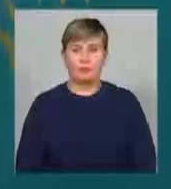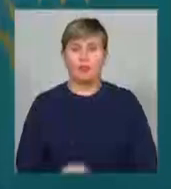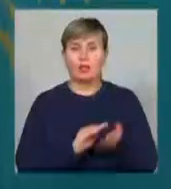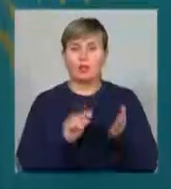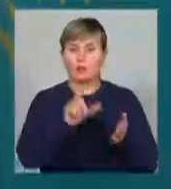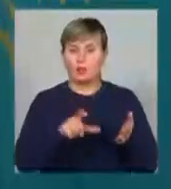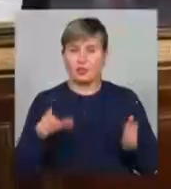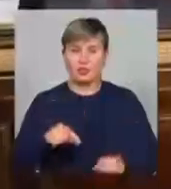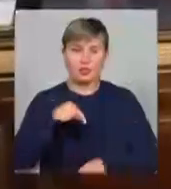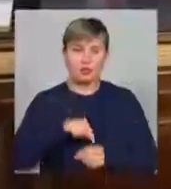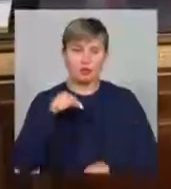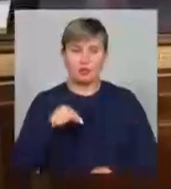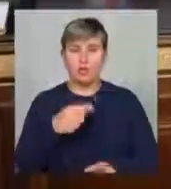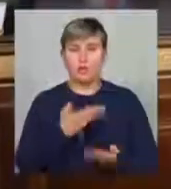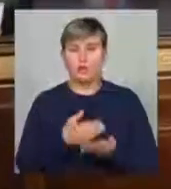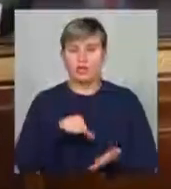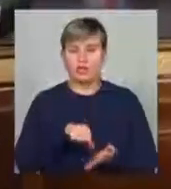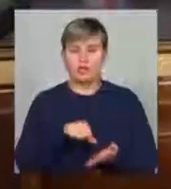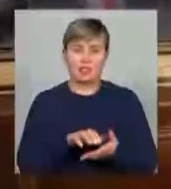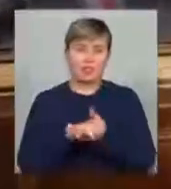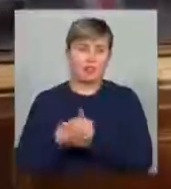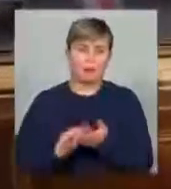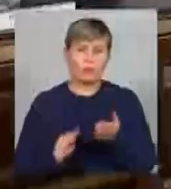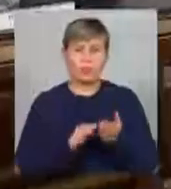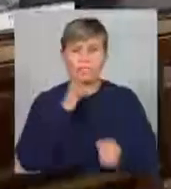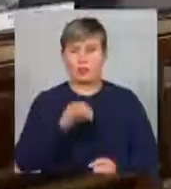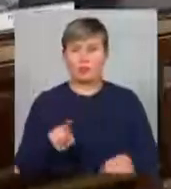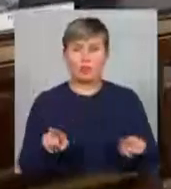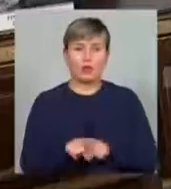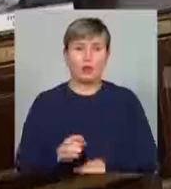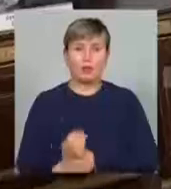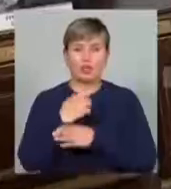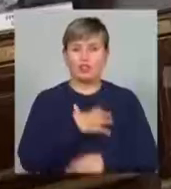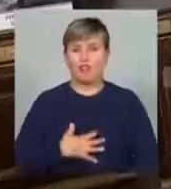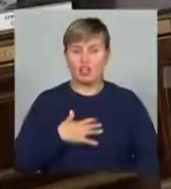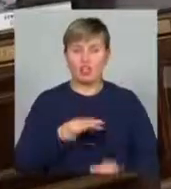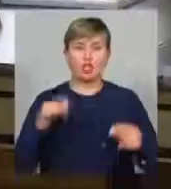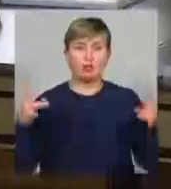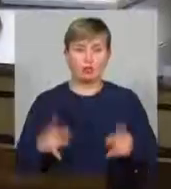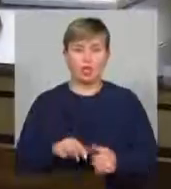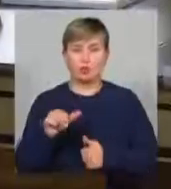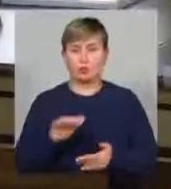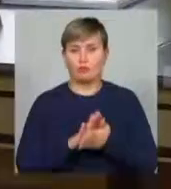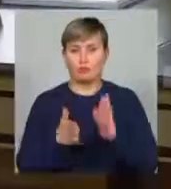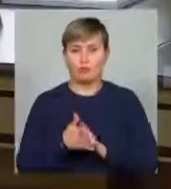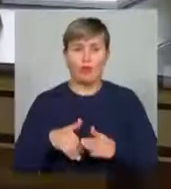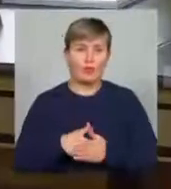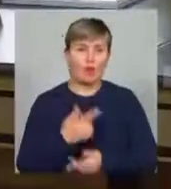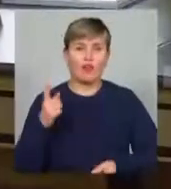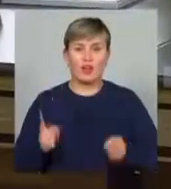писательски ощущается. Представители Союза писателей отметили, что подобная поддержка важна и нужна, особенно в условиях новой